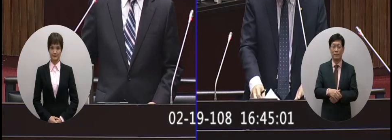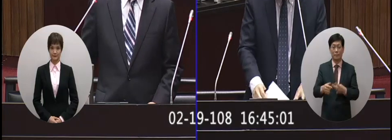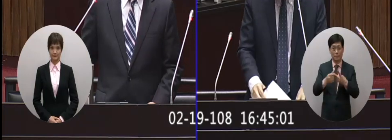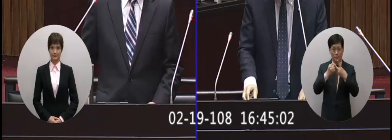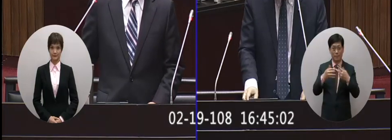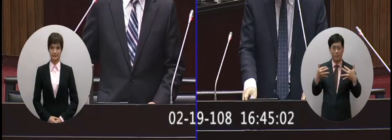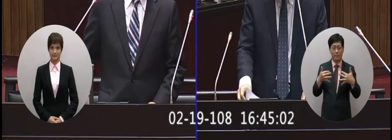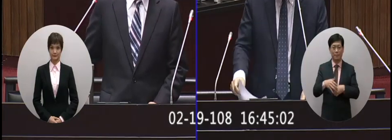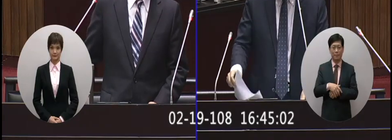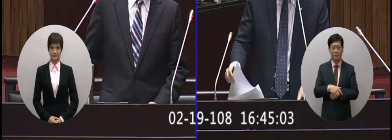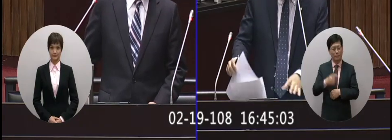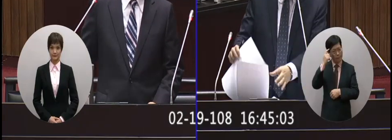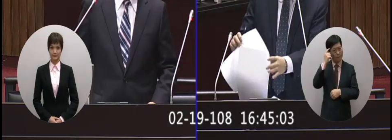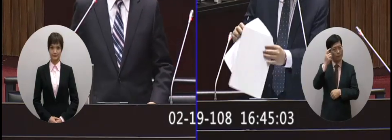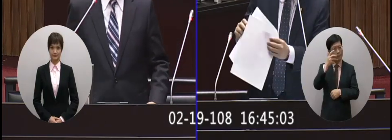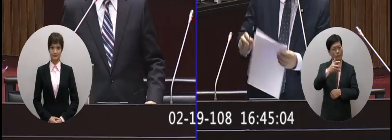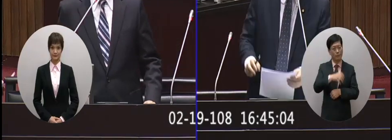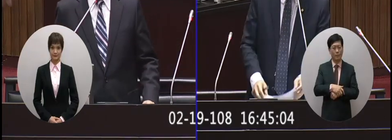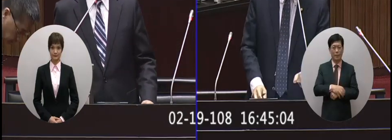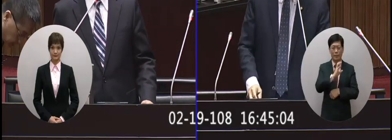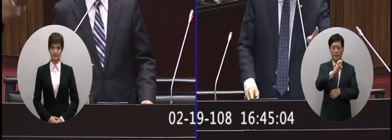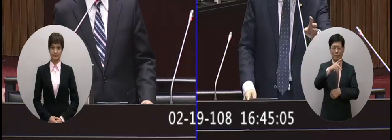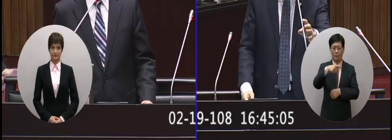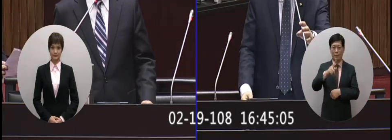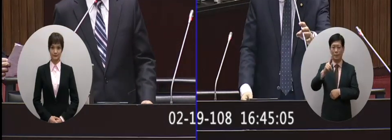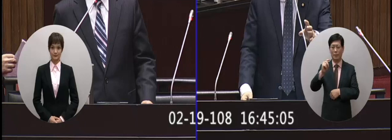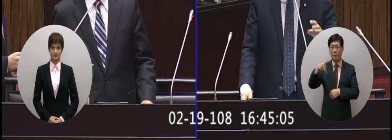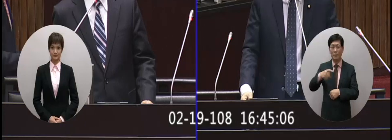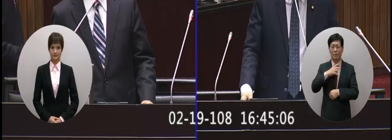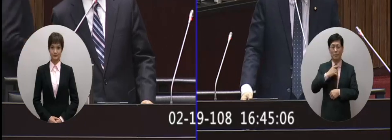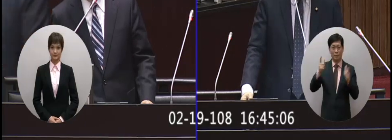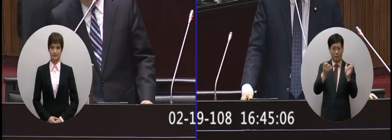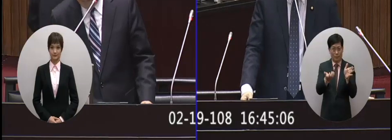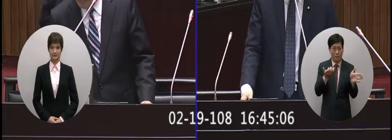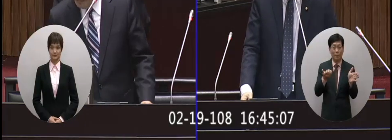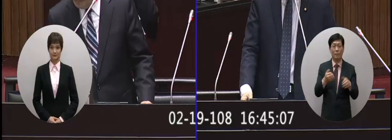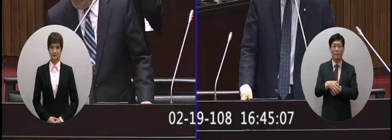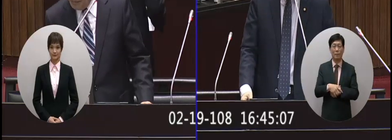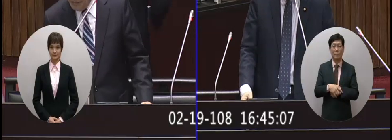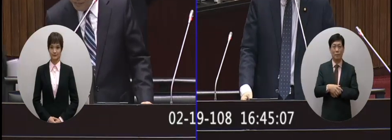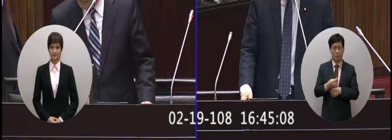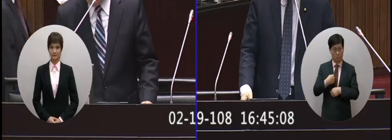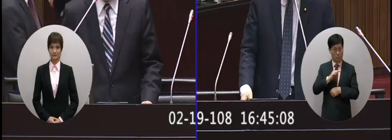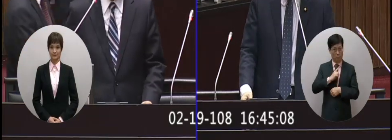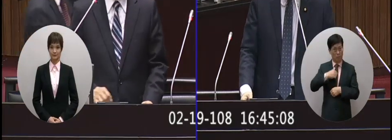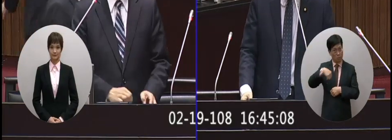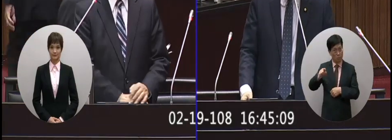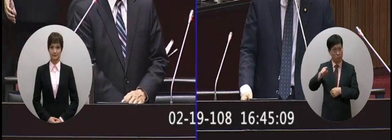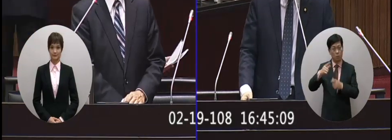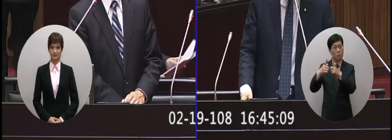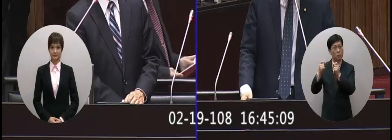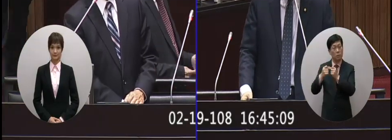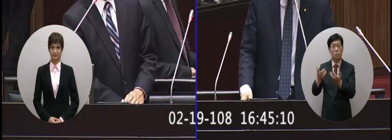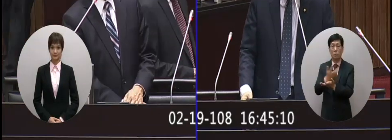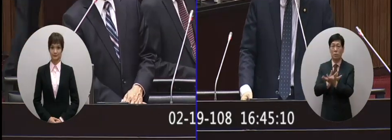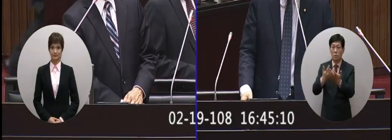第二问题是要请教迄个 CPTPP 啦哈，迄个过年前啊，我外国委员会哈，去一个日本